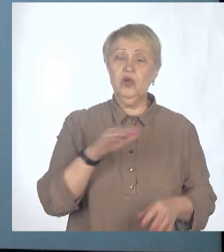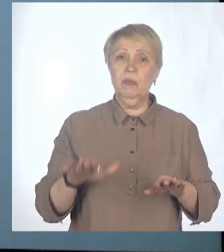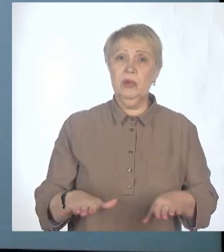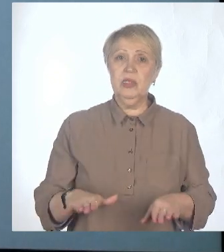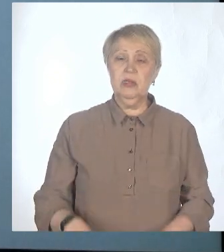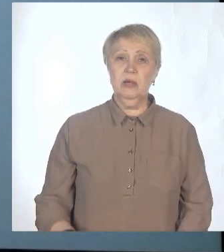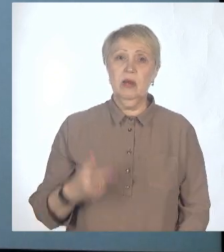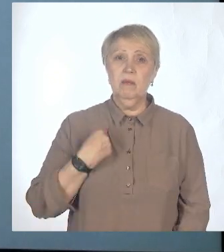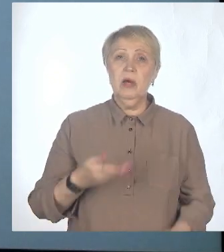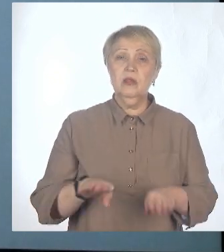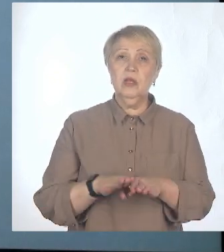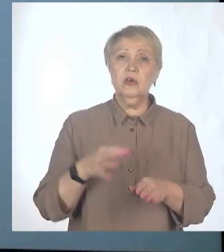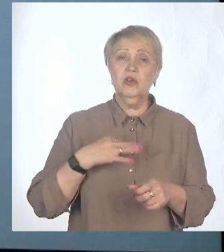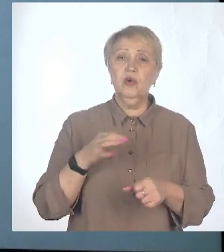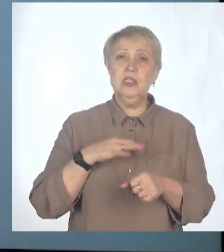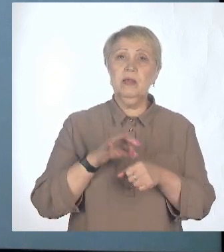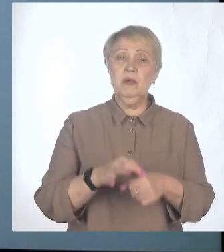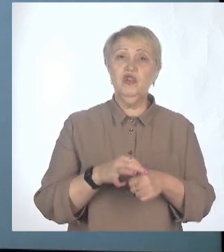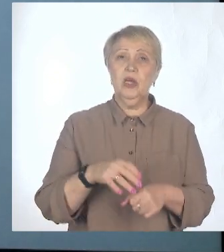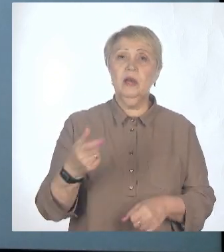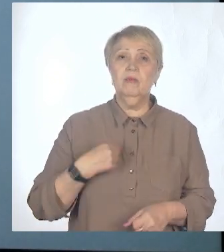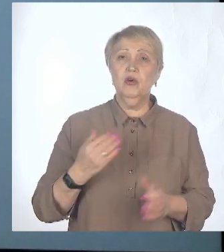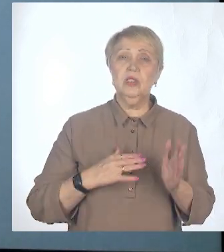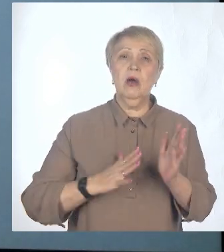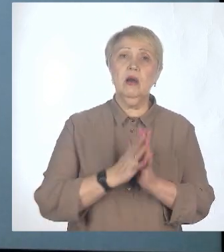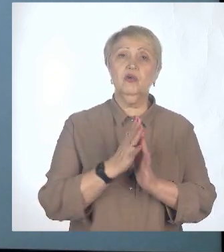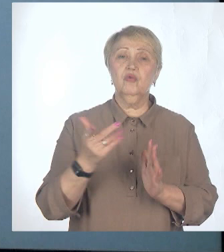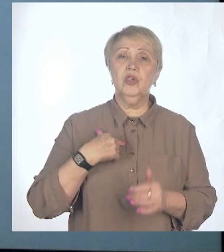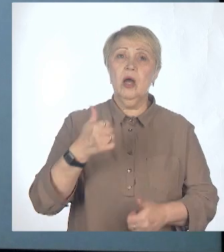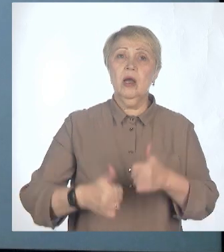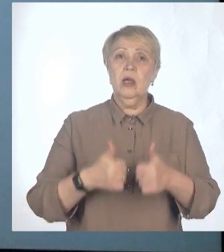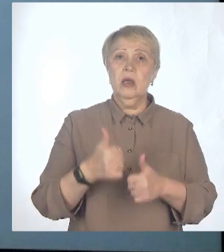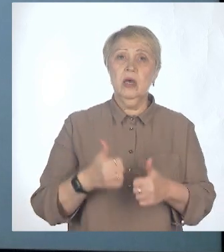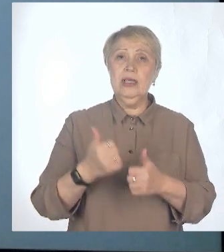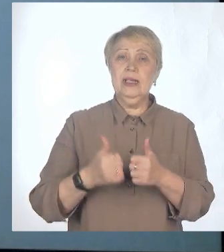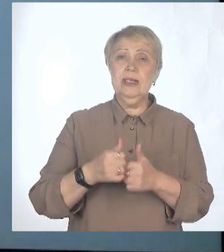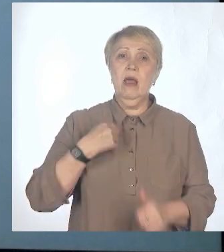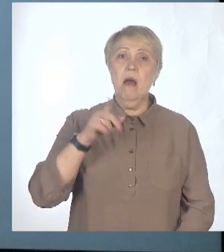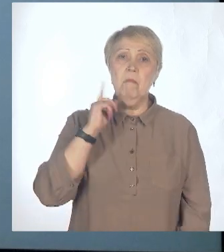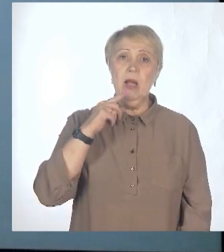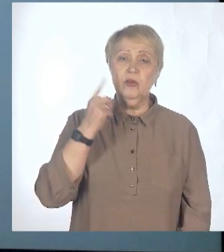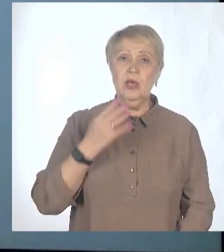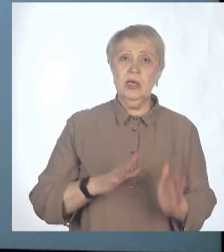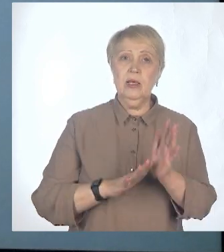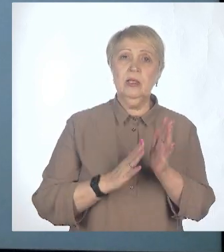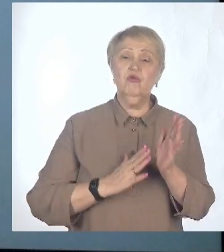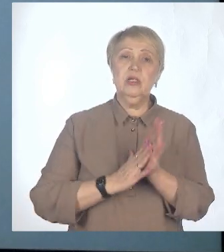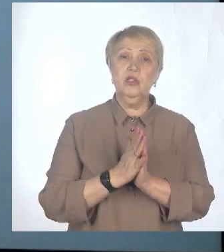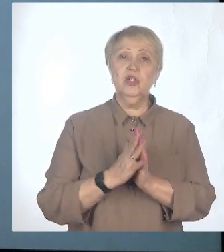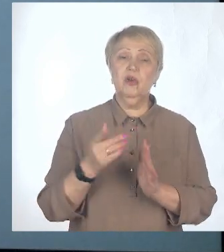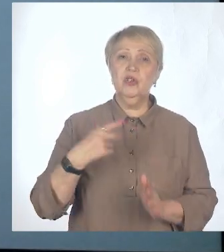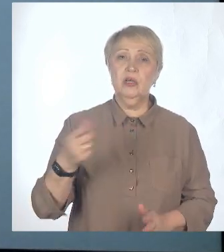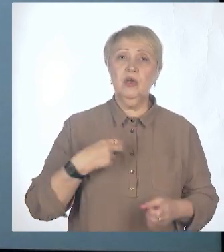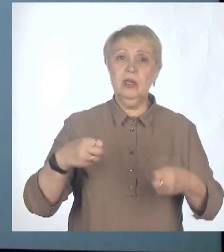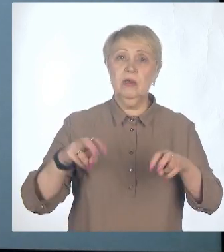мы также отмечаем растущую конкуренцию среди молодежи, вот эти начинающие специалисты с